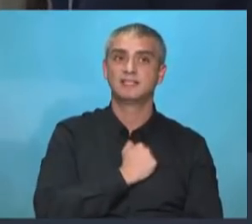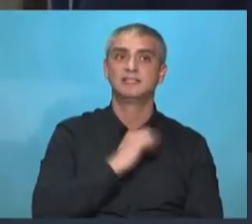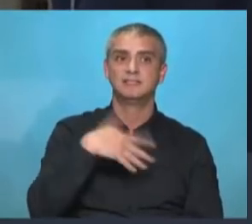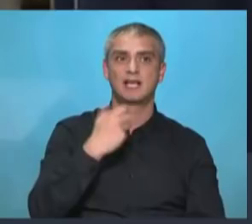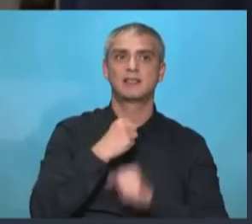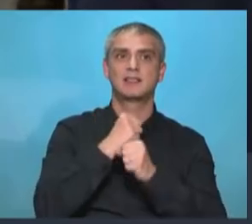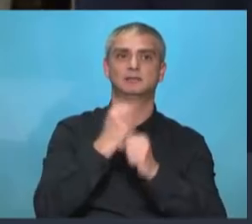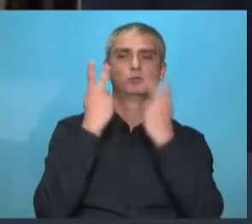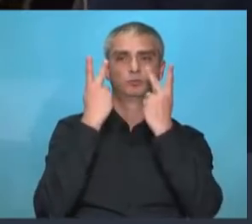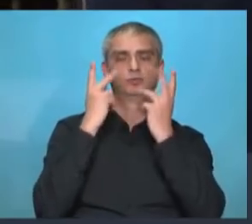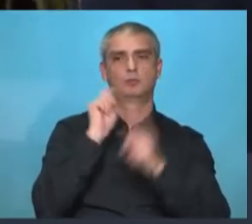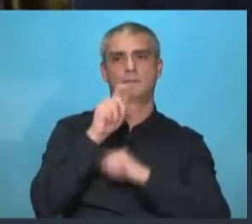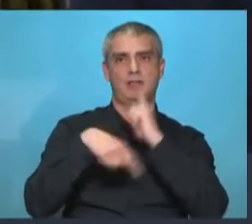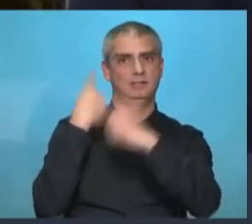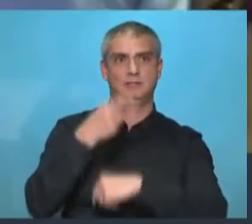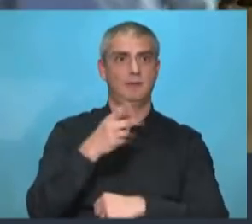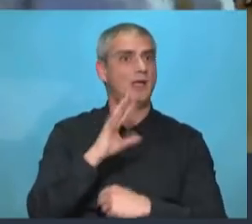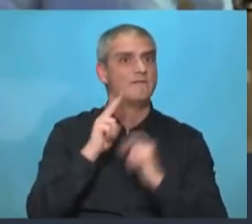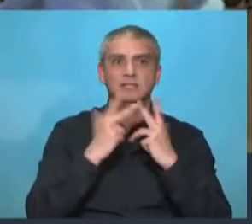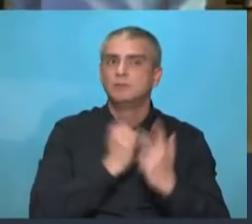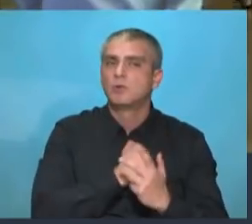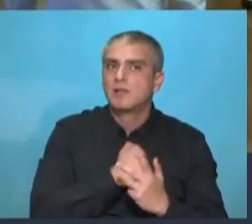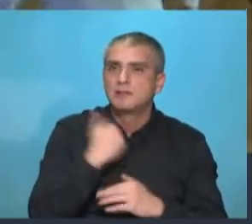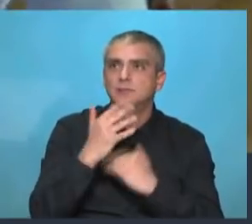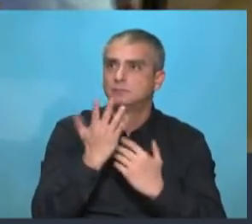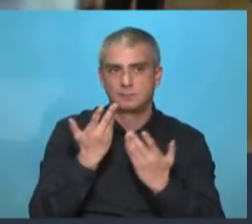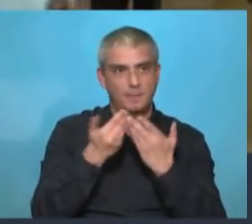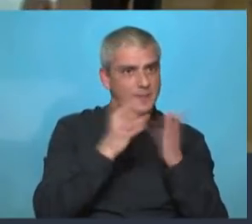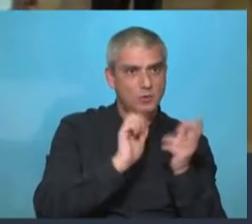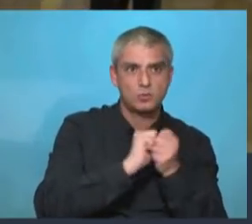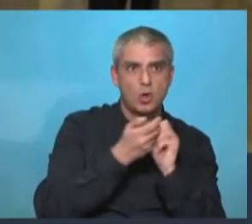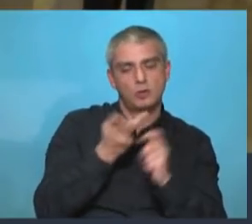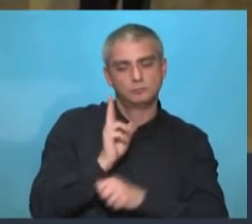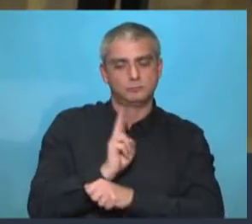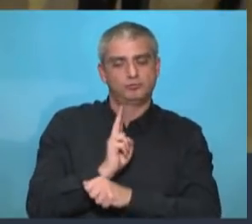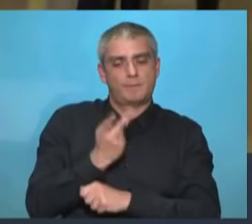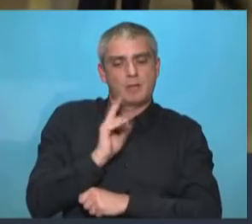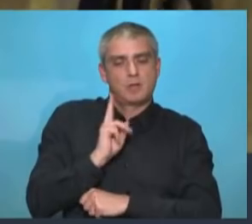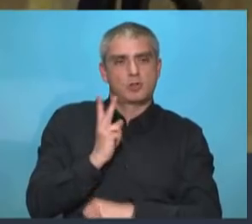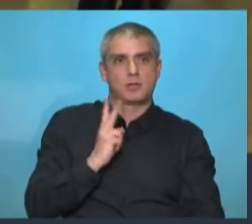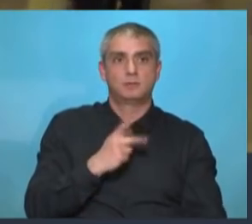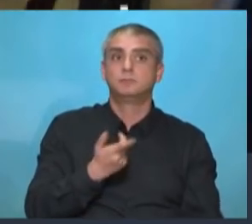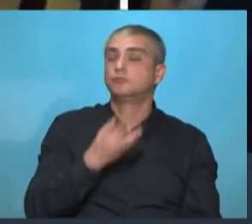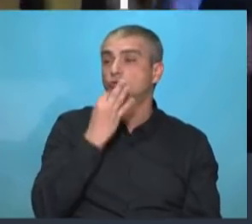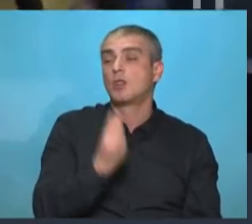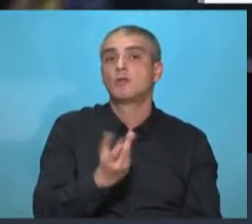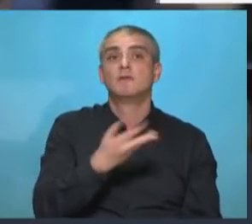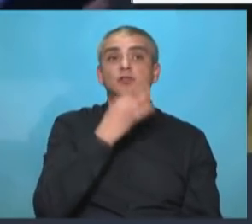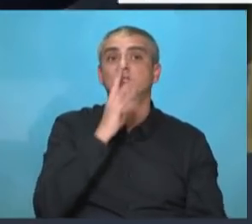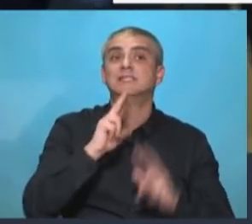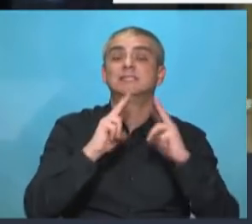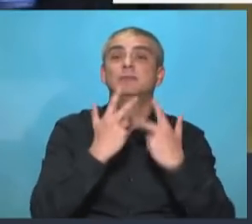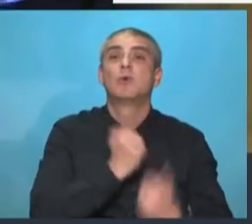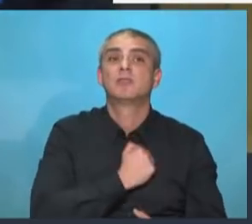נציגות משמעותית בכנסת הבאה. לאן הציבור הדתי לאומי הולך? יותר לפתיחות או יותר להסתגר, יותר שמרן? שאלה טובה, שאלת לאן הציבור